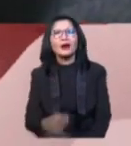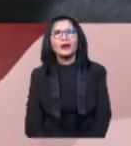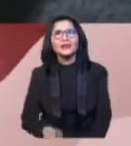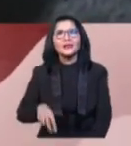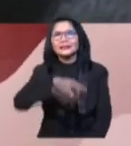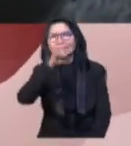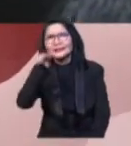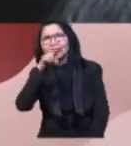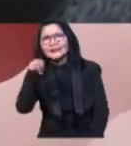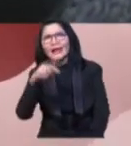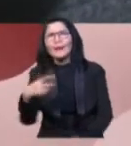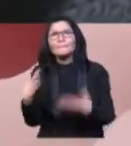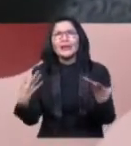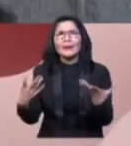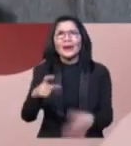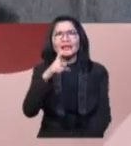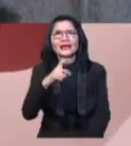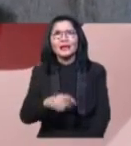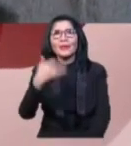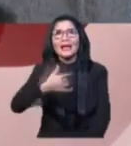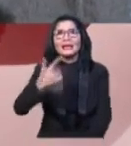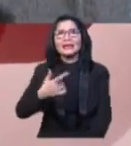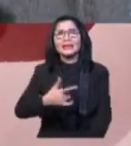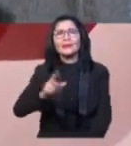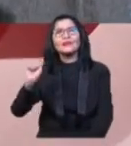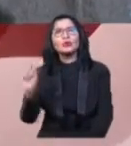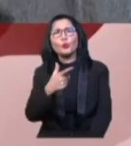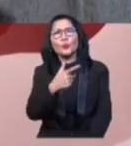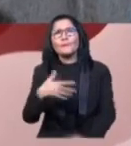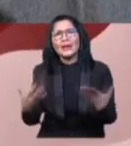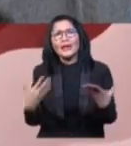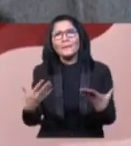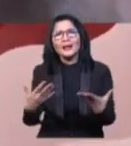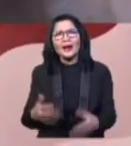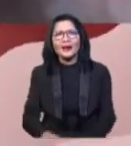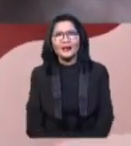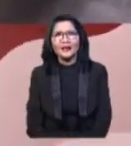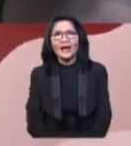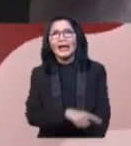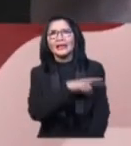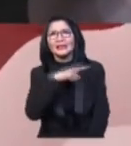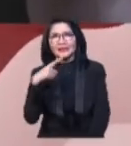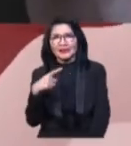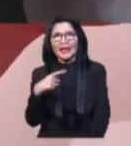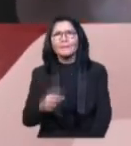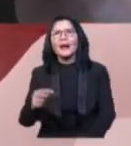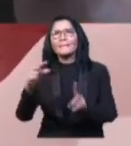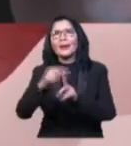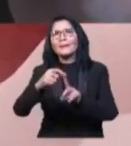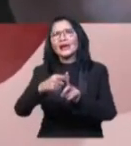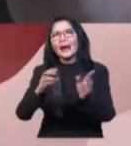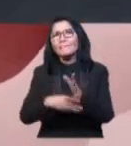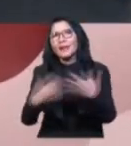Mereka harus cari cara gimana nih supaya kita survive, gimana supaya kita bisa bertahan hidup selama PPKM.